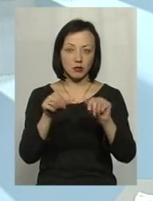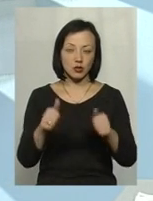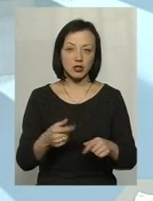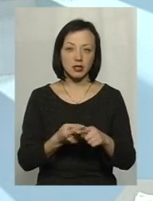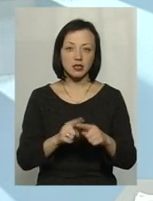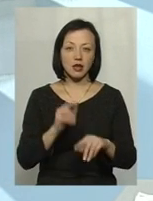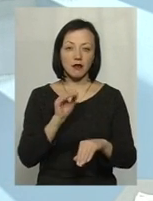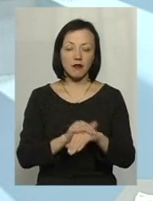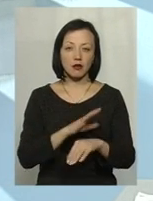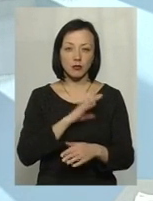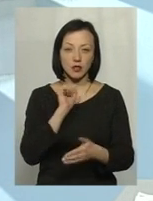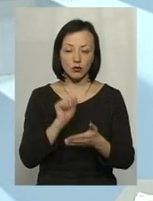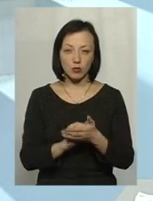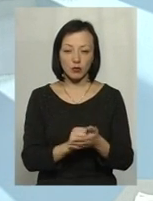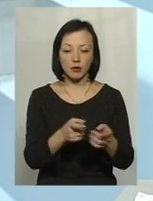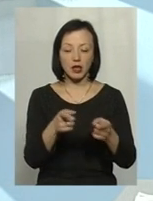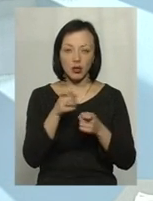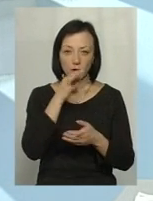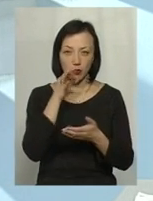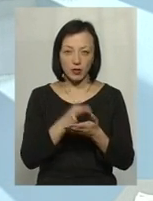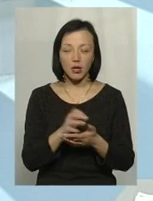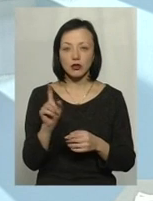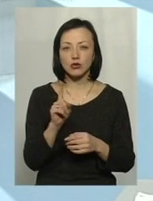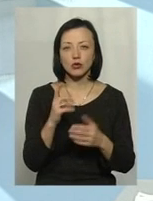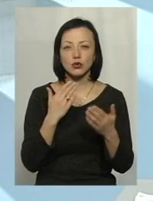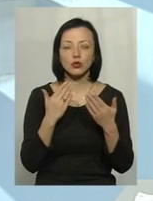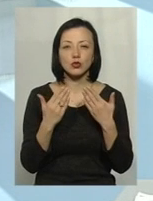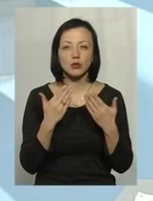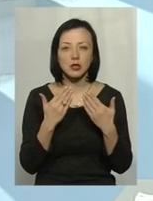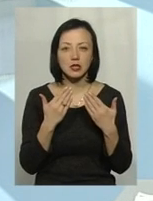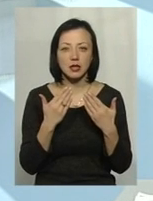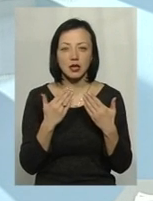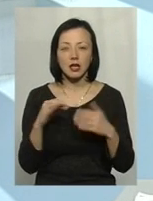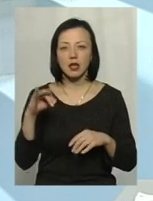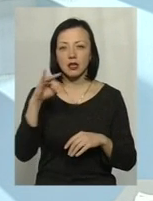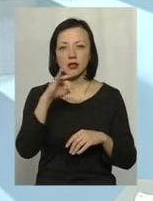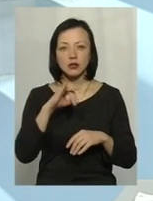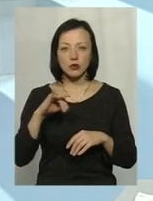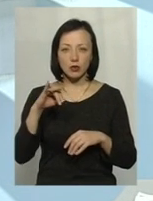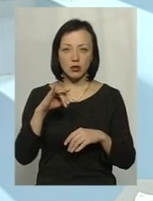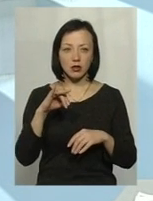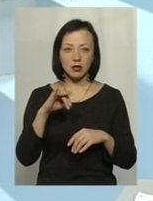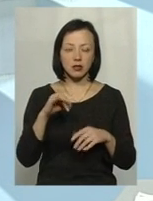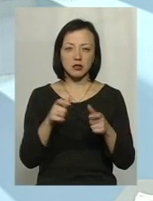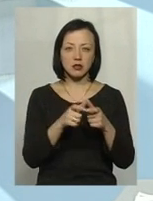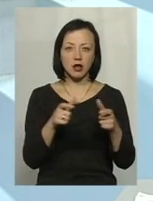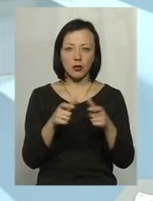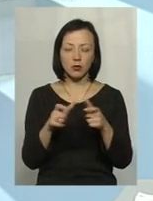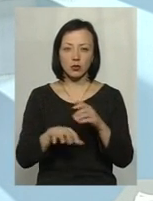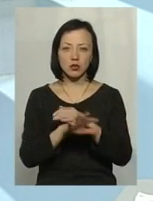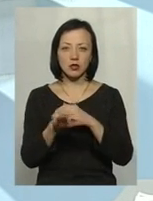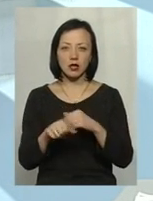цей факт був задокументований і він притягнений до відповідальності. Що стосується історії з талонами і